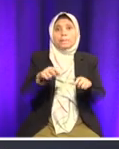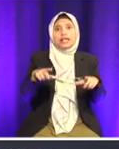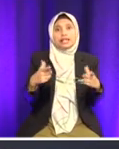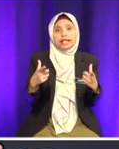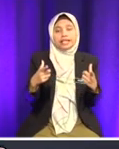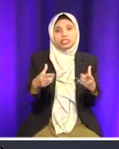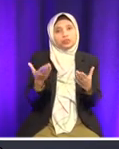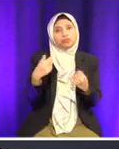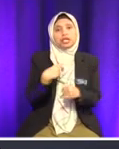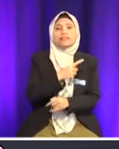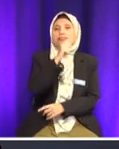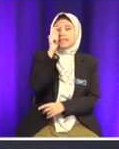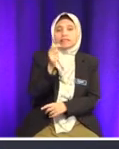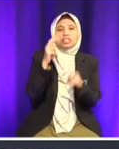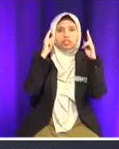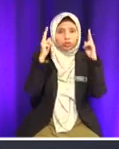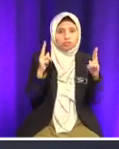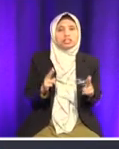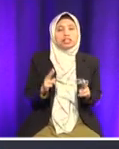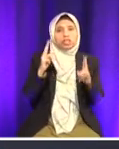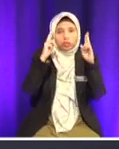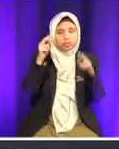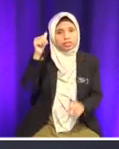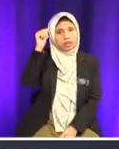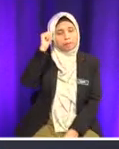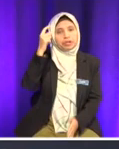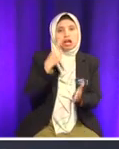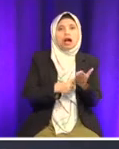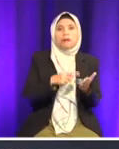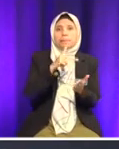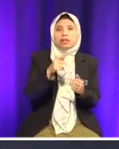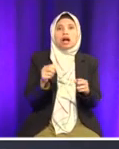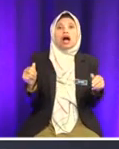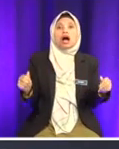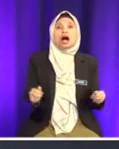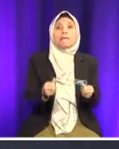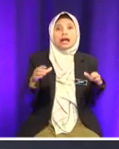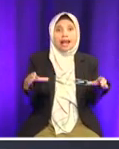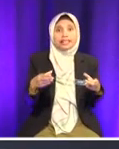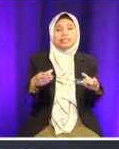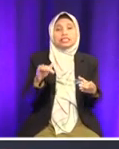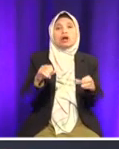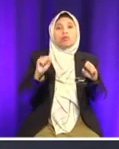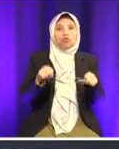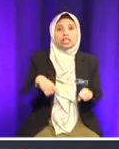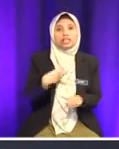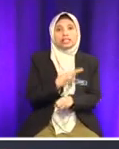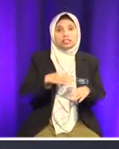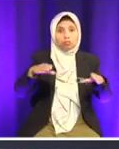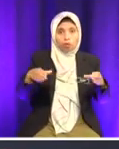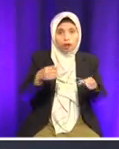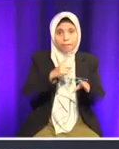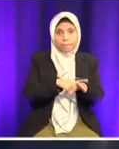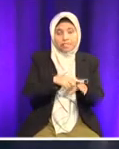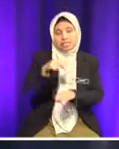ketikanya kepada Ustaz kita yaitu Ustaz Amri Apakah amalan-amalan lain yang boleh kita buat ketika